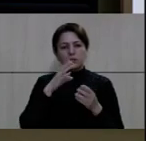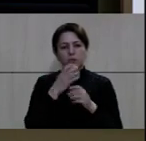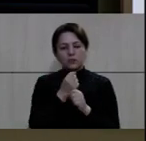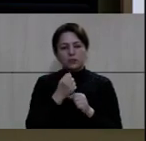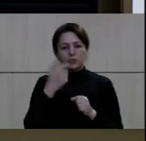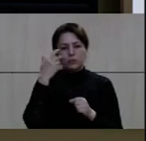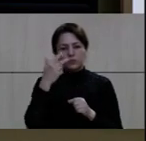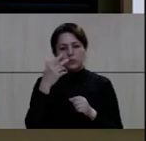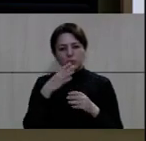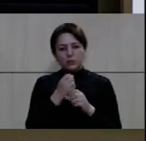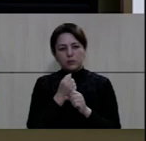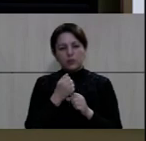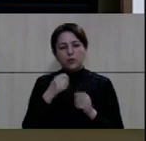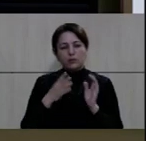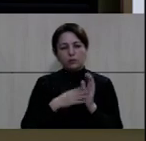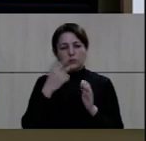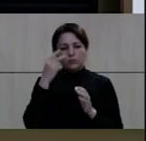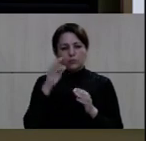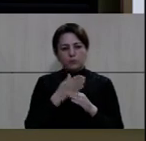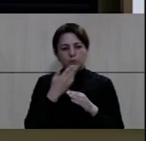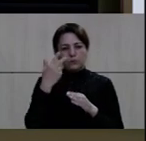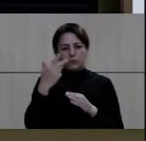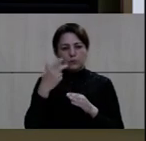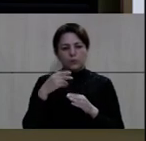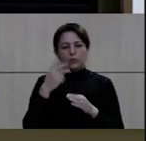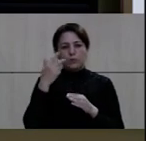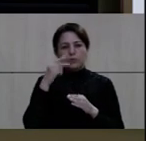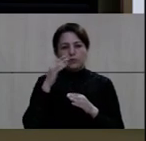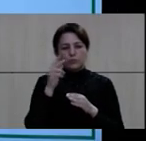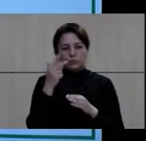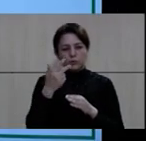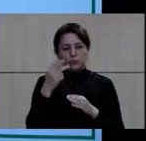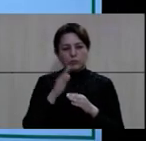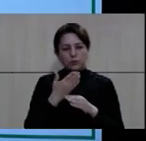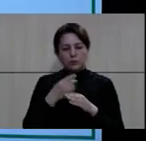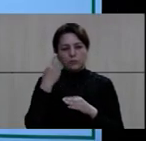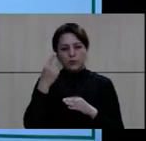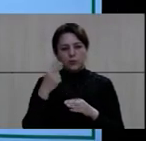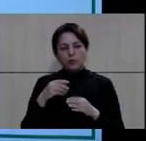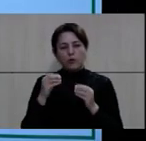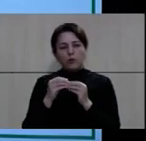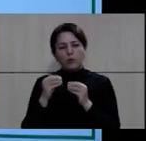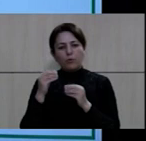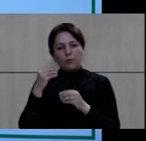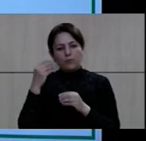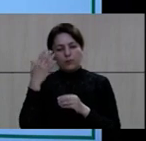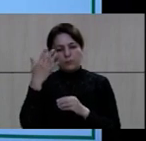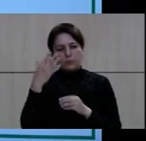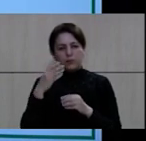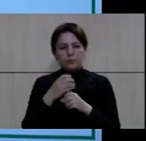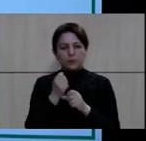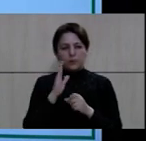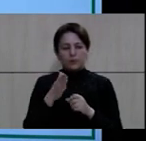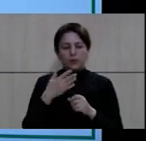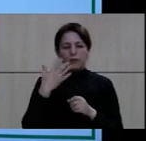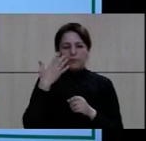ga. 9 ni 3 ga bo'lsak 3, 3 ni 3 ga bo'lsak 1. 10 bilan 5 ham qisqaradimi? Barakalla.